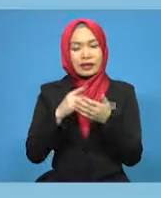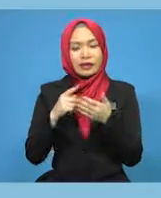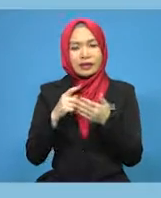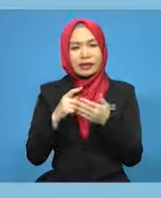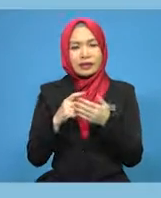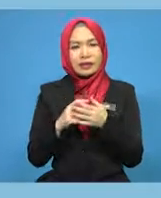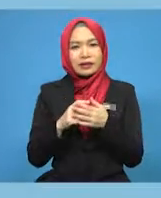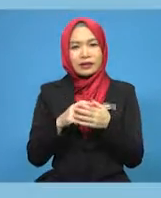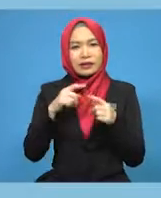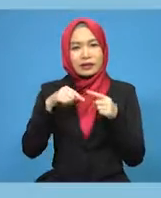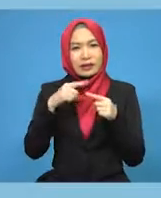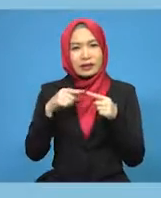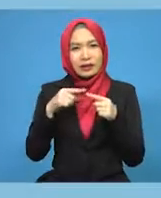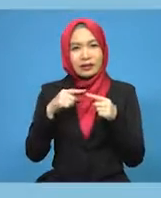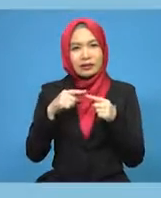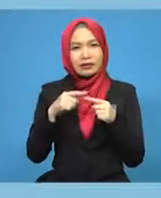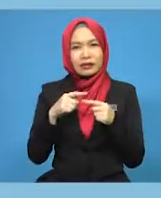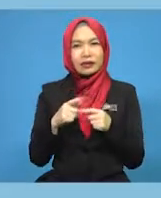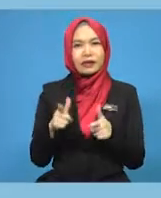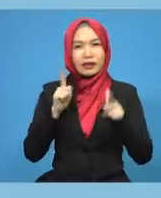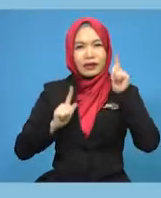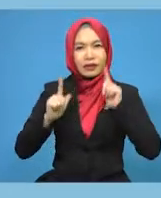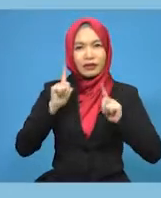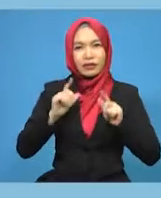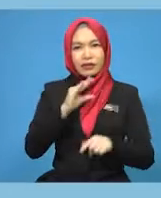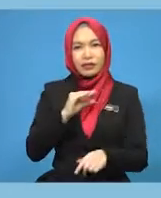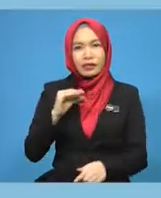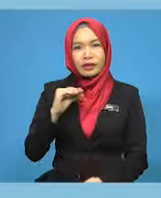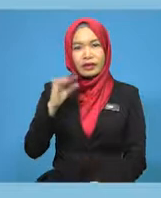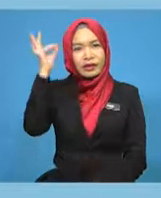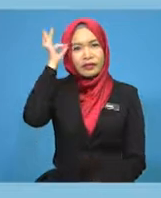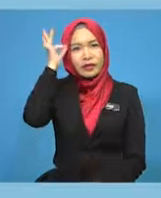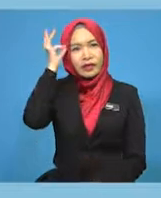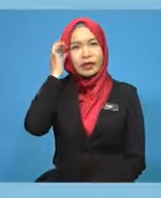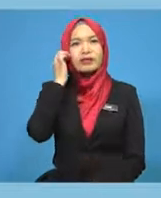tentang pemikiran, tindakan, perasaan manusia dan sebagainya.